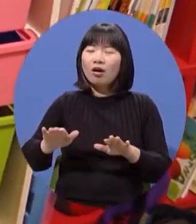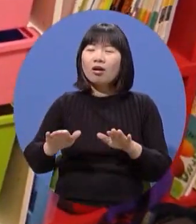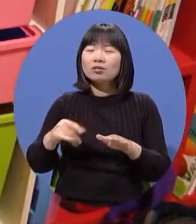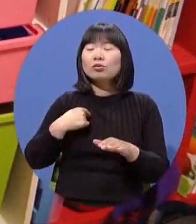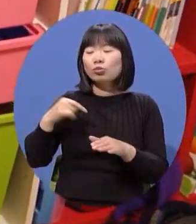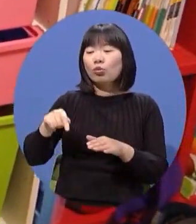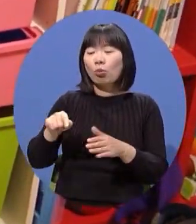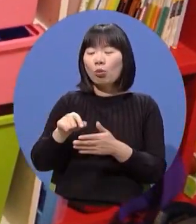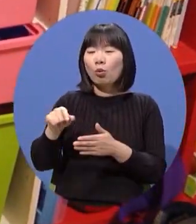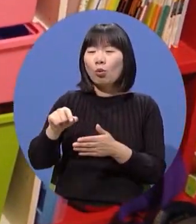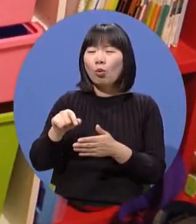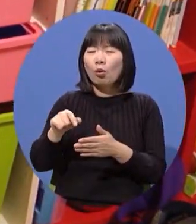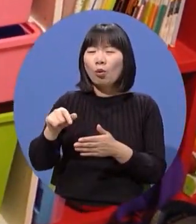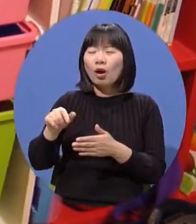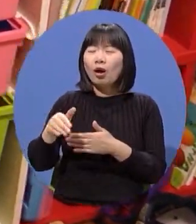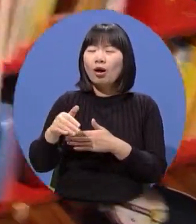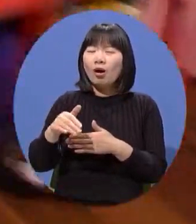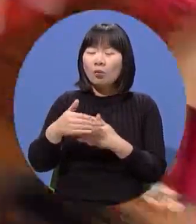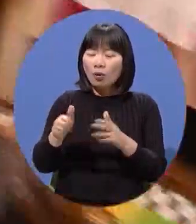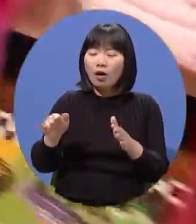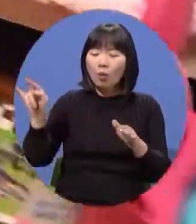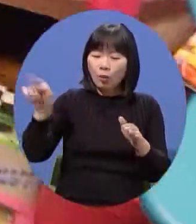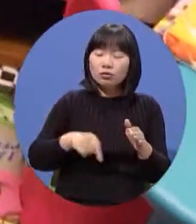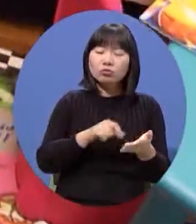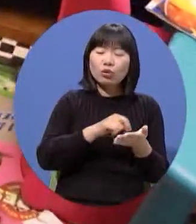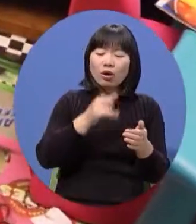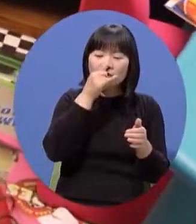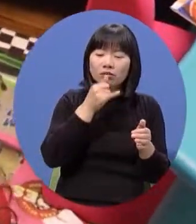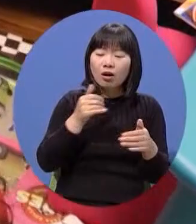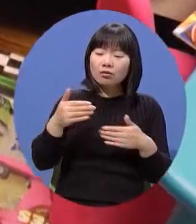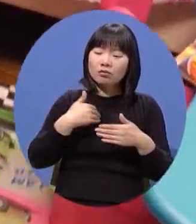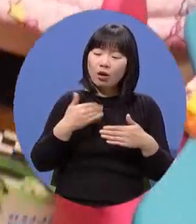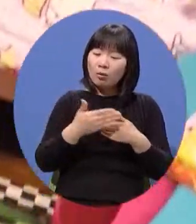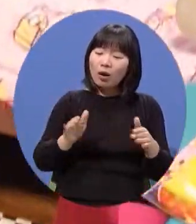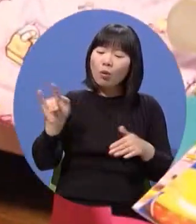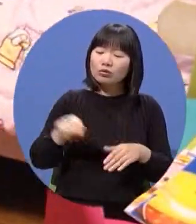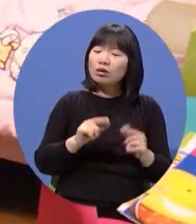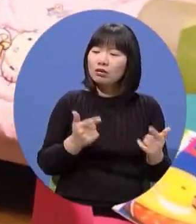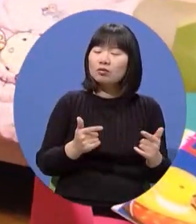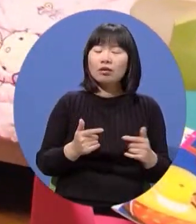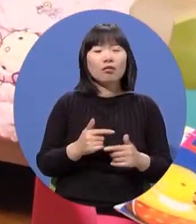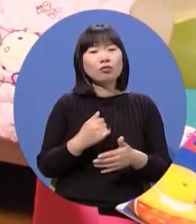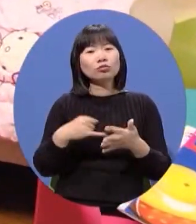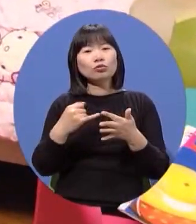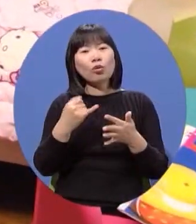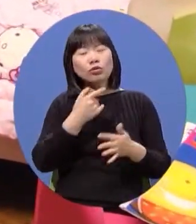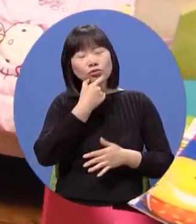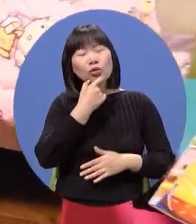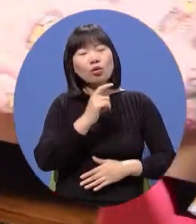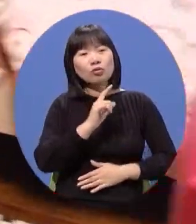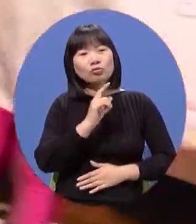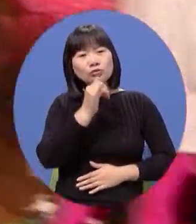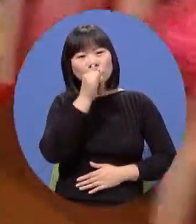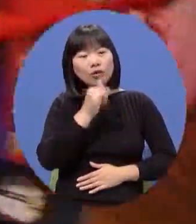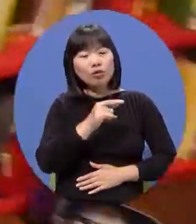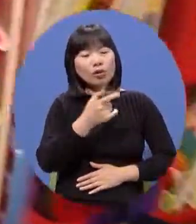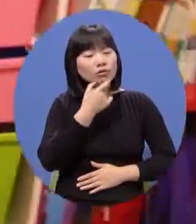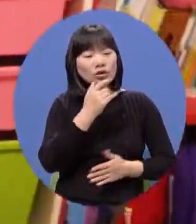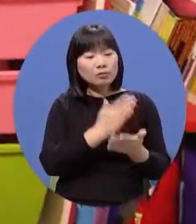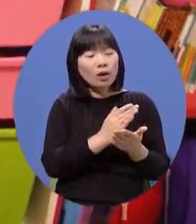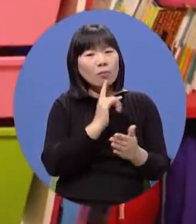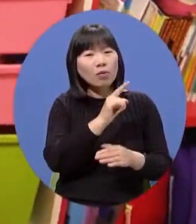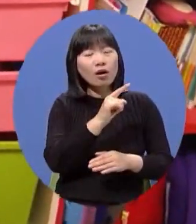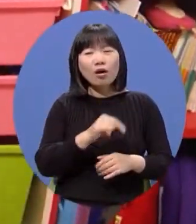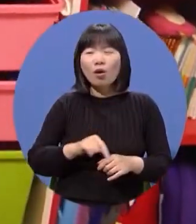했는데 내 방에 안 와서 쓰잖아. 근데 윤서가 싫을 수도 있잖아. 엄마가 상대방이 싫은 건 하지 말라 했잖아. 아니, 저건